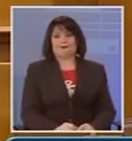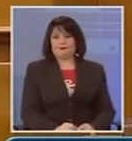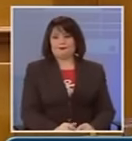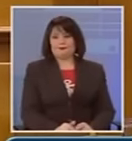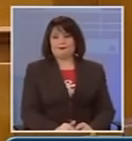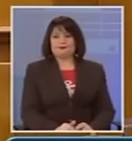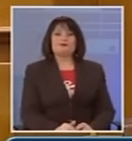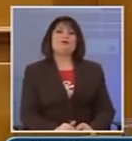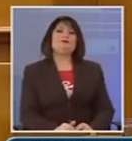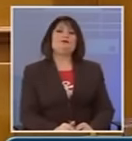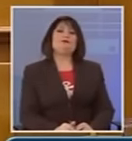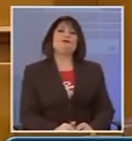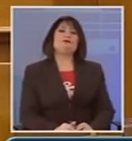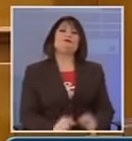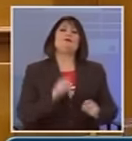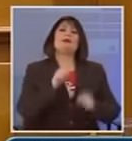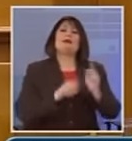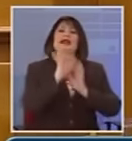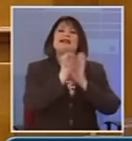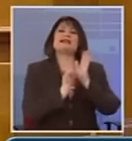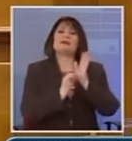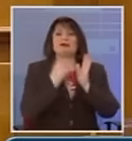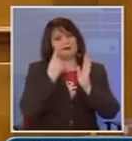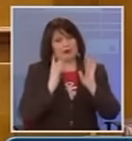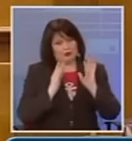Ας δούμε, κυρίες και κύριοι συνάδελφοι, τώρα ορισμένα άλλα σημεία των προγραμματικών.